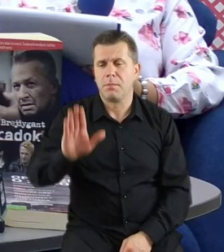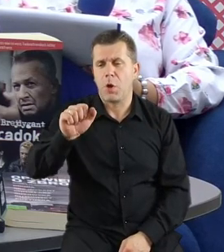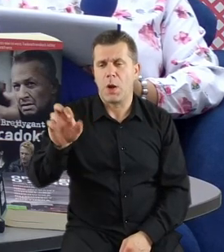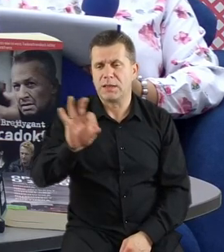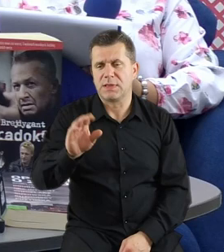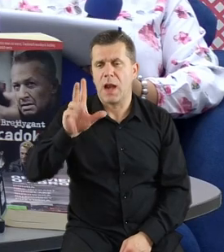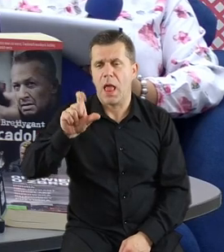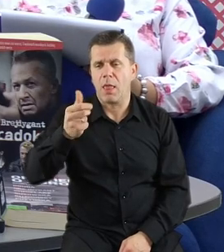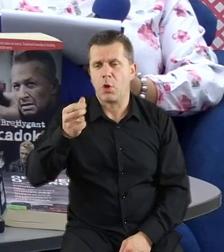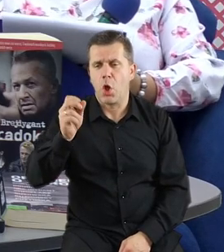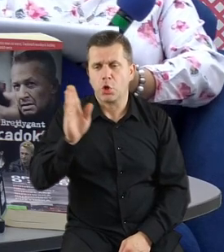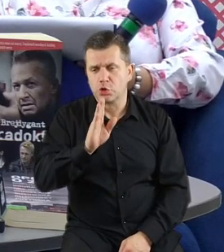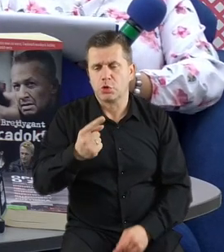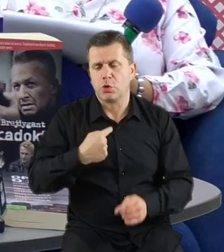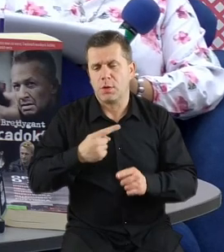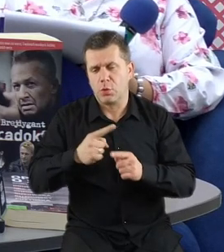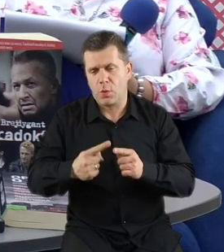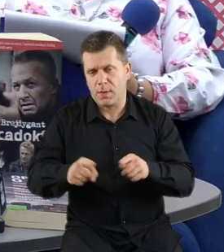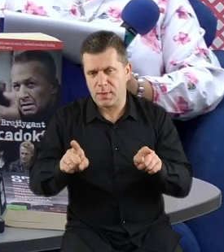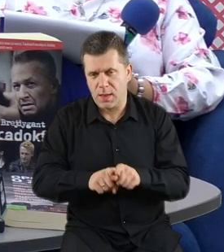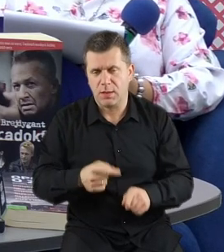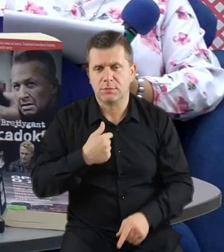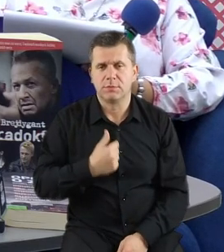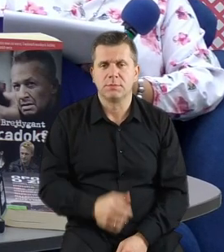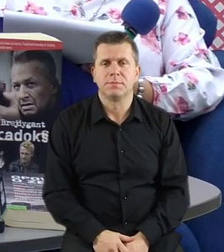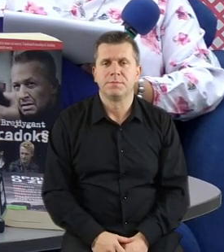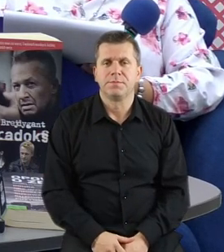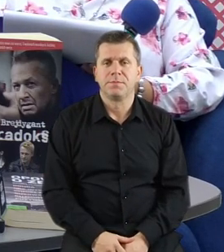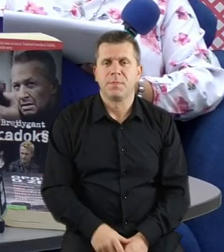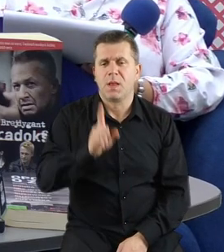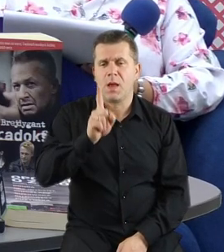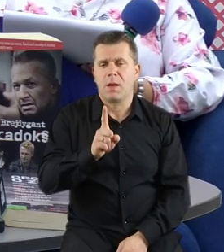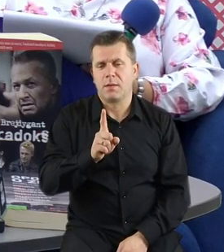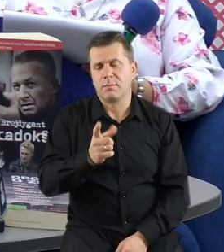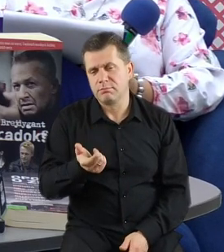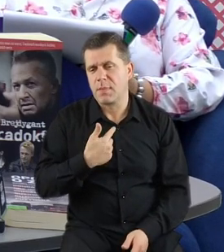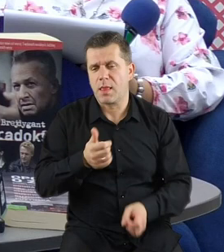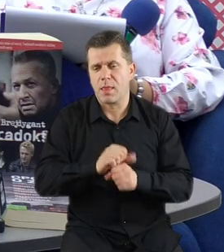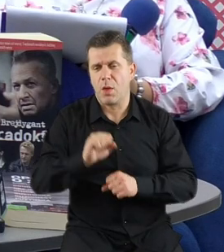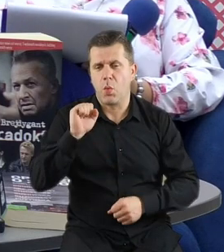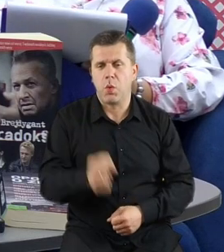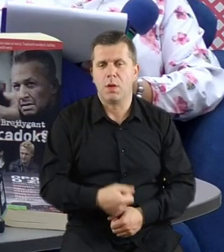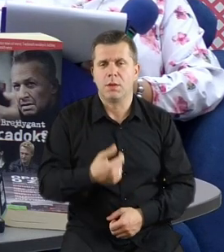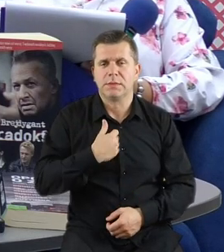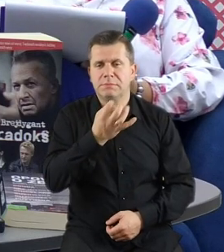Lankosza, przeze mnie też troszkę, ale pewnie mniej świetnie, no bo ja nie jestem takim